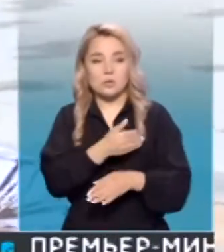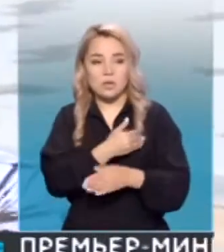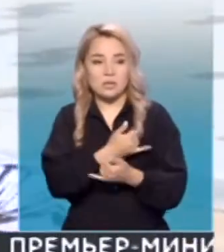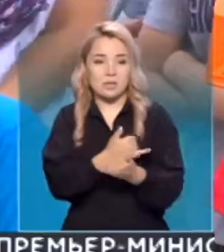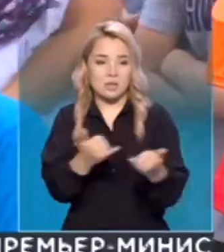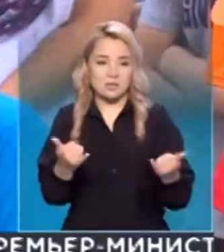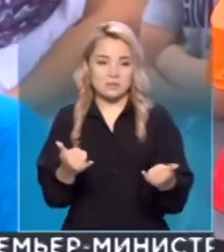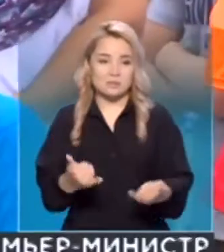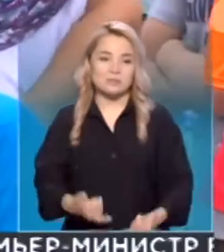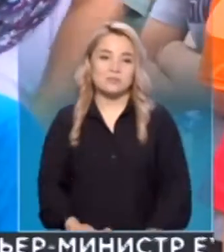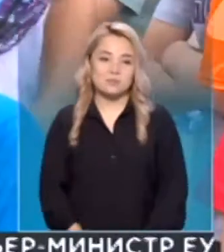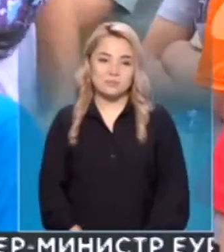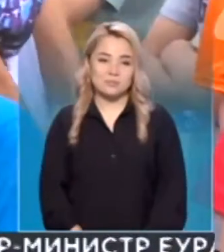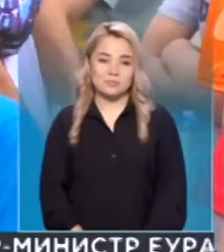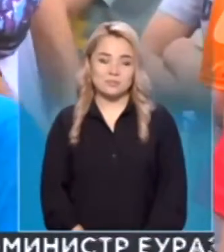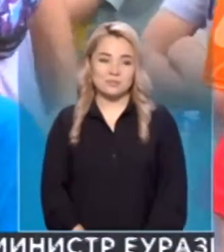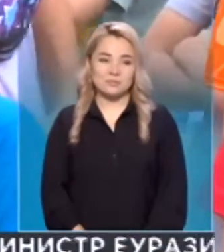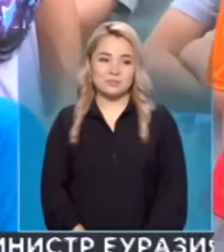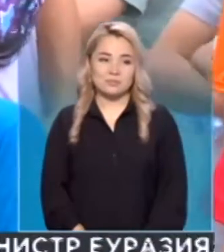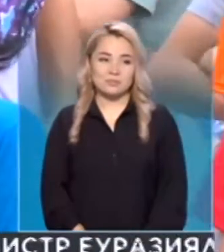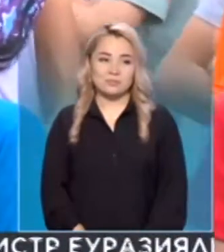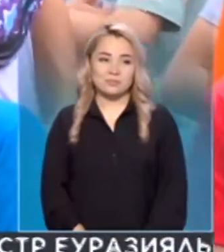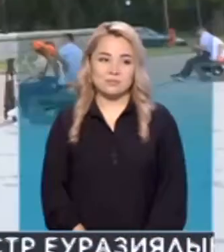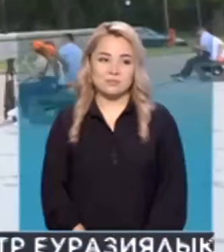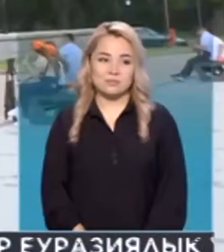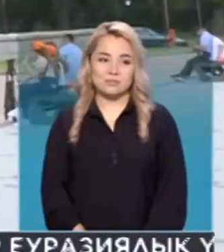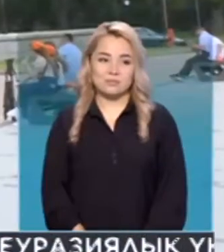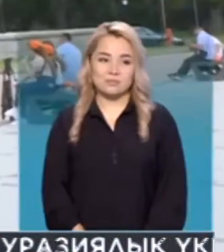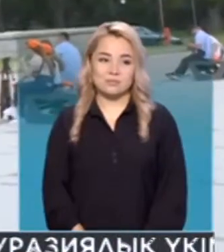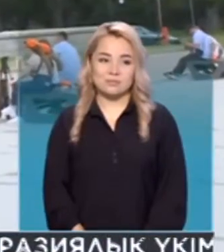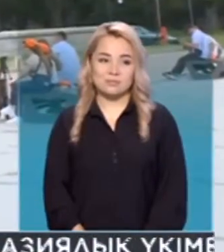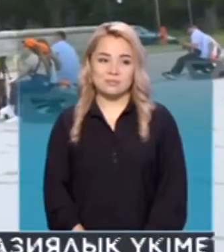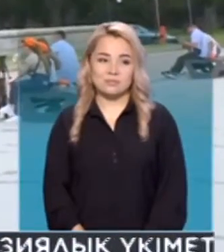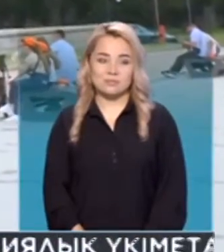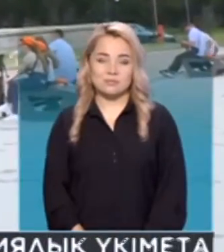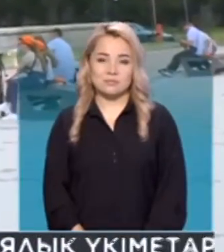ниетте. Қуан Нұрақын, Ержан Жаңбырбай, Ерболат Әлібек, Қазақстан ұлттық телеарнасы.